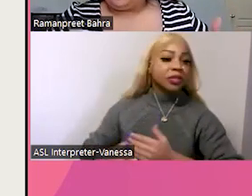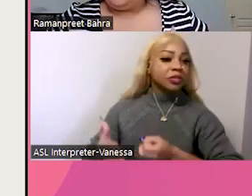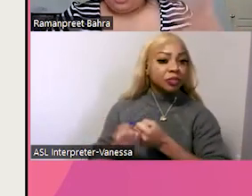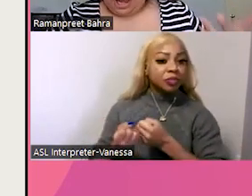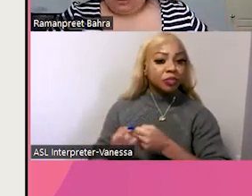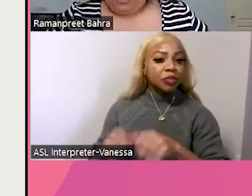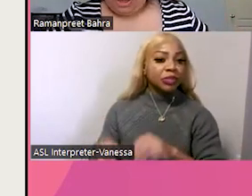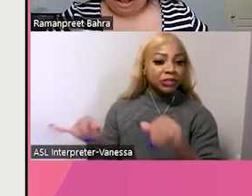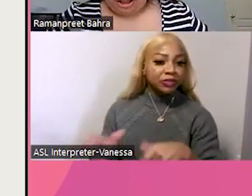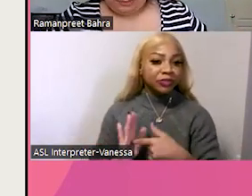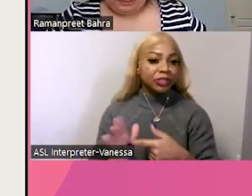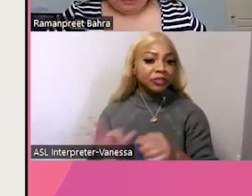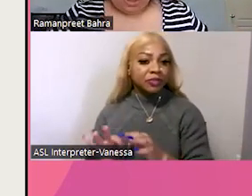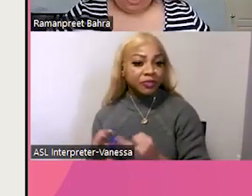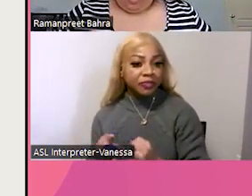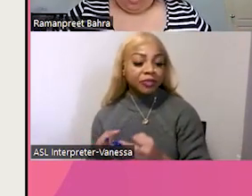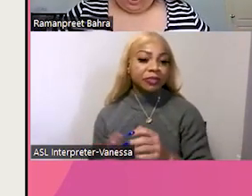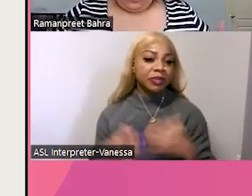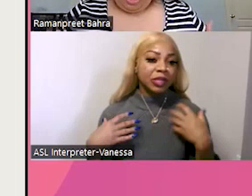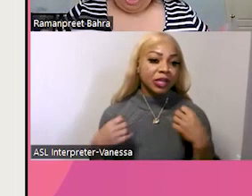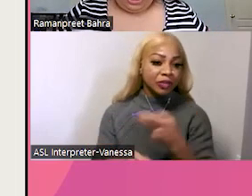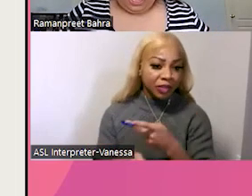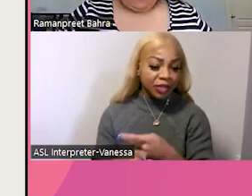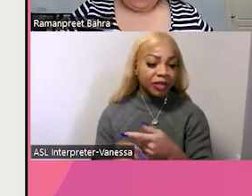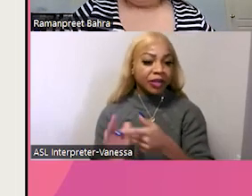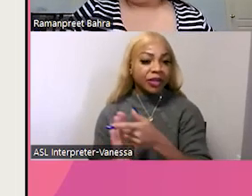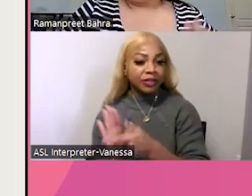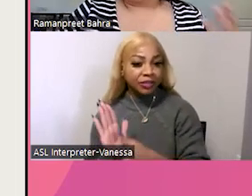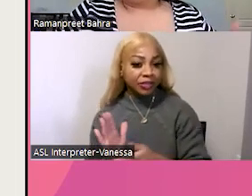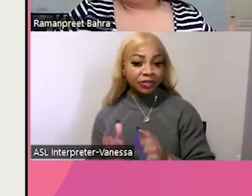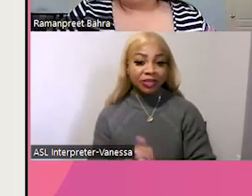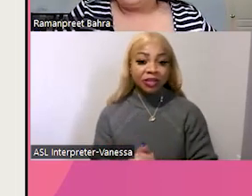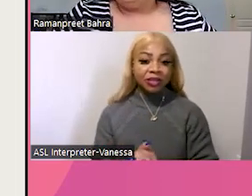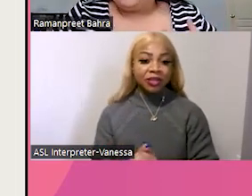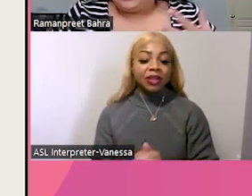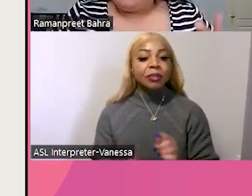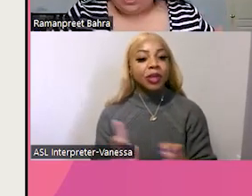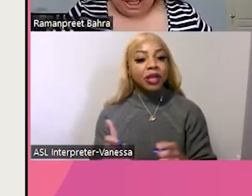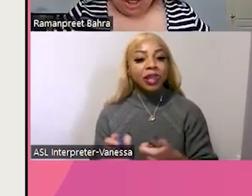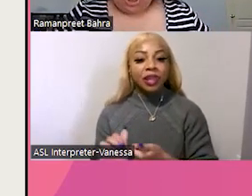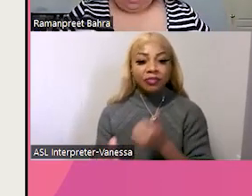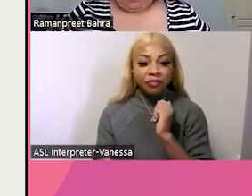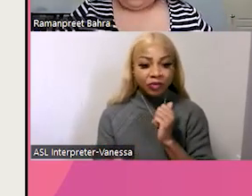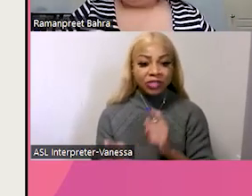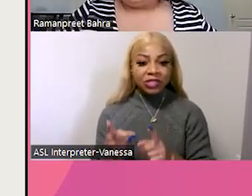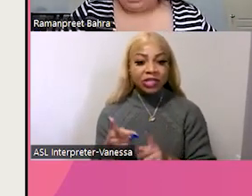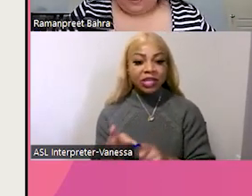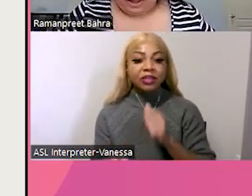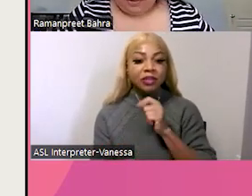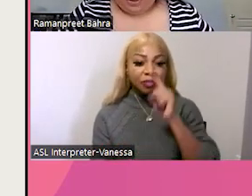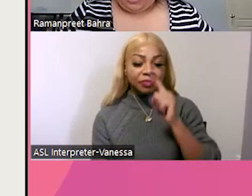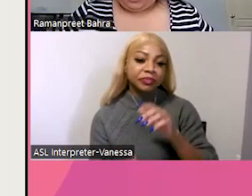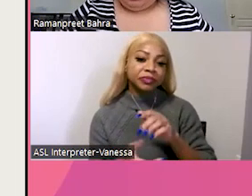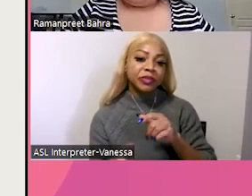au système de soutien contre la violence sont accrus. Donc, et c'est alors il y arrive